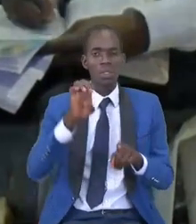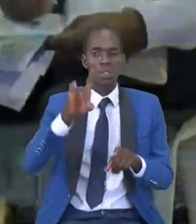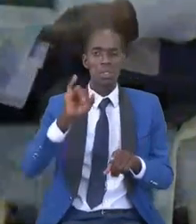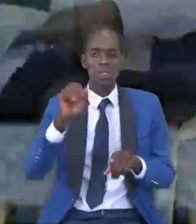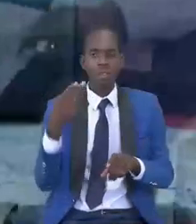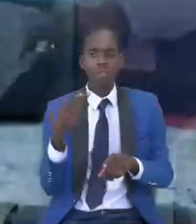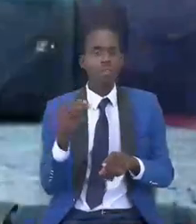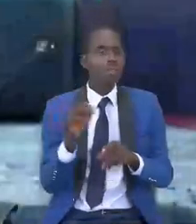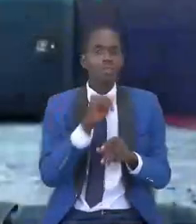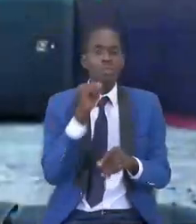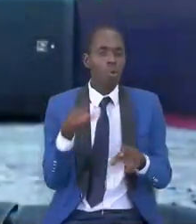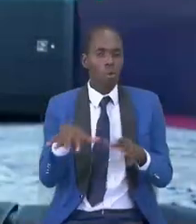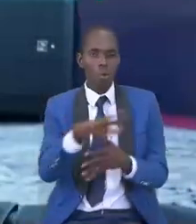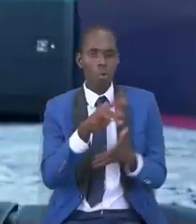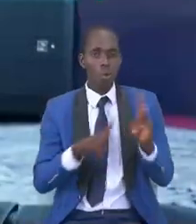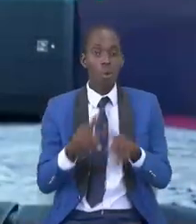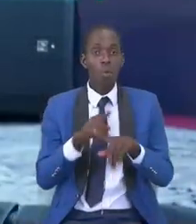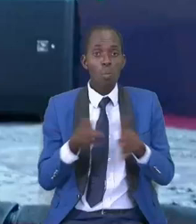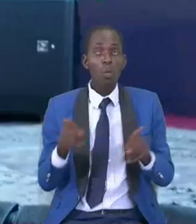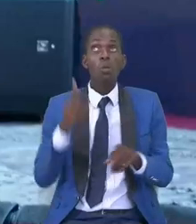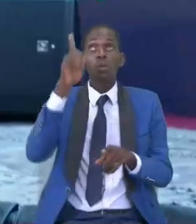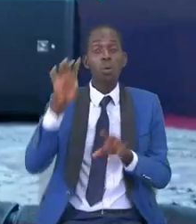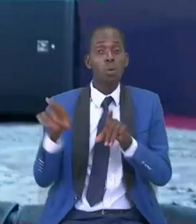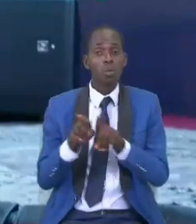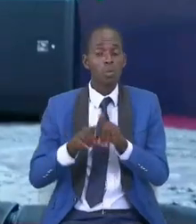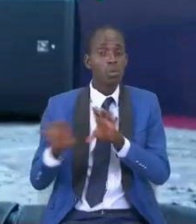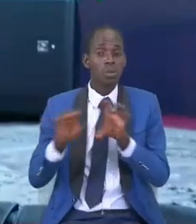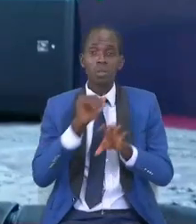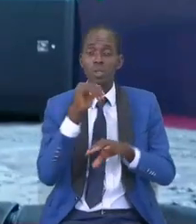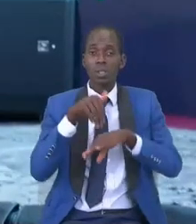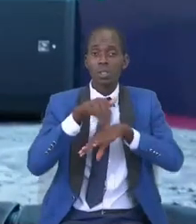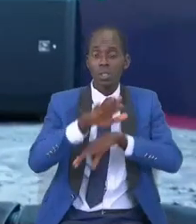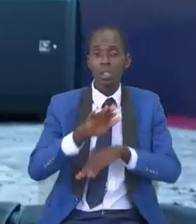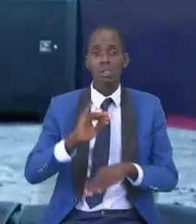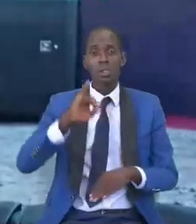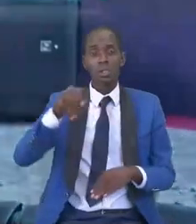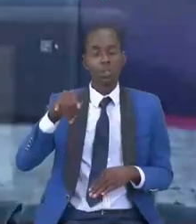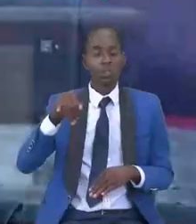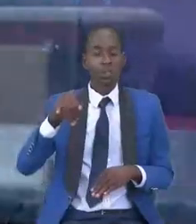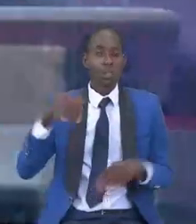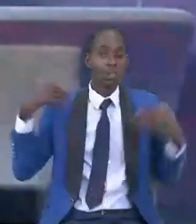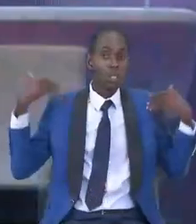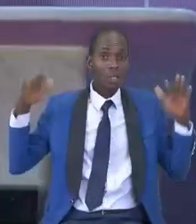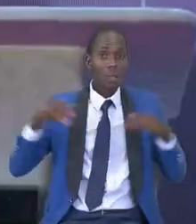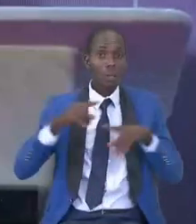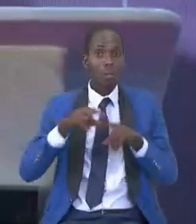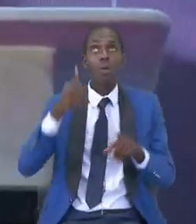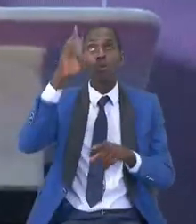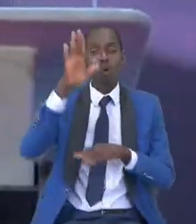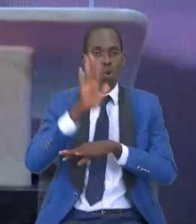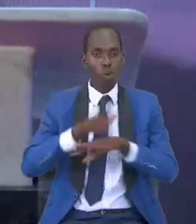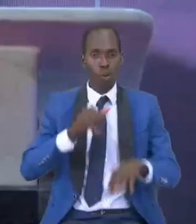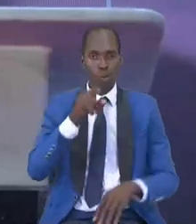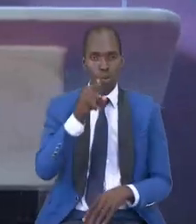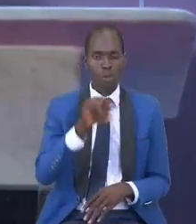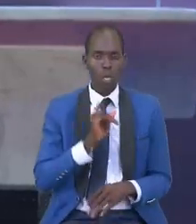Jonas. Il pouvait envoyer un ange, ce que tu fais maintenant, ce que tu fais dans le ministère, mais il t'a appelé.